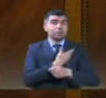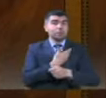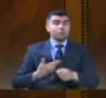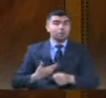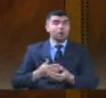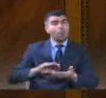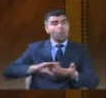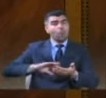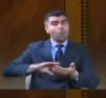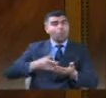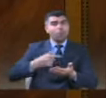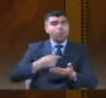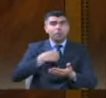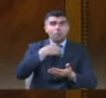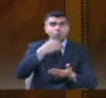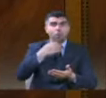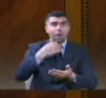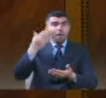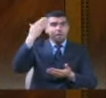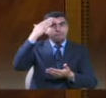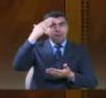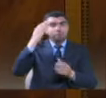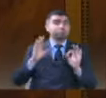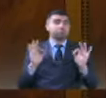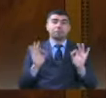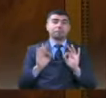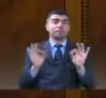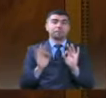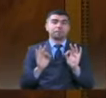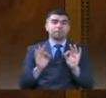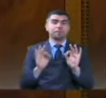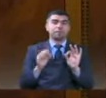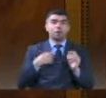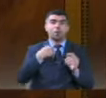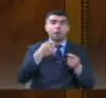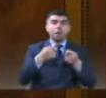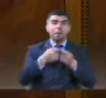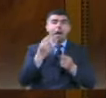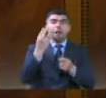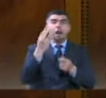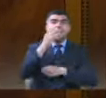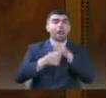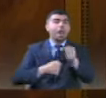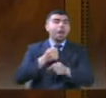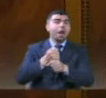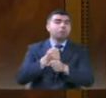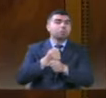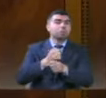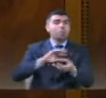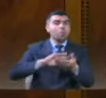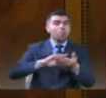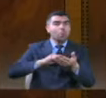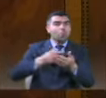يبدو أنكم مستوعبون لهذه الأمور، فقد مرت 4 سنوات دون أن تعرف